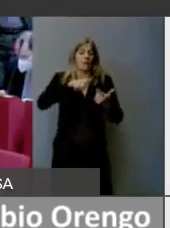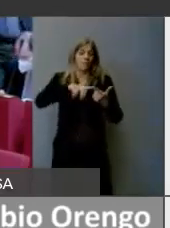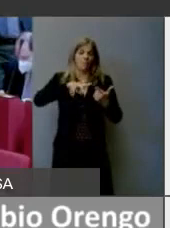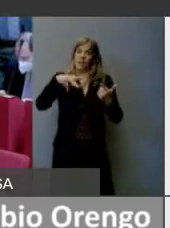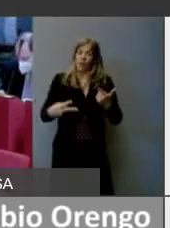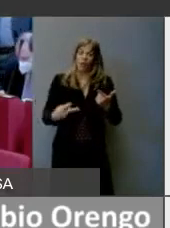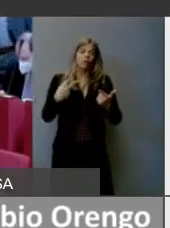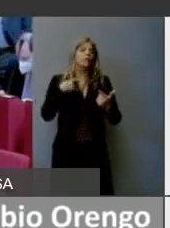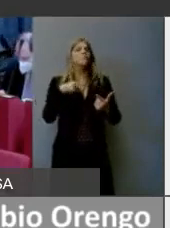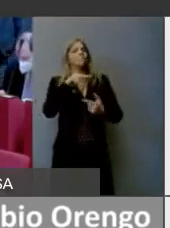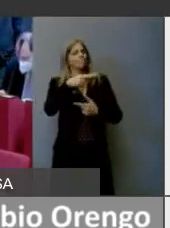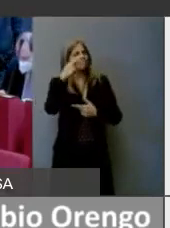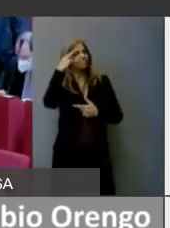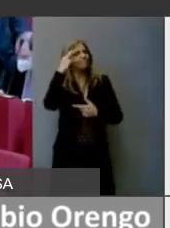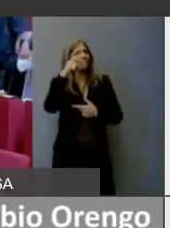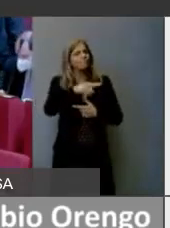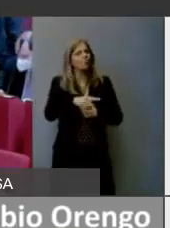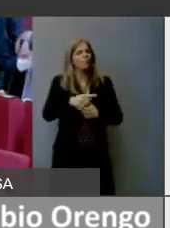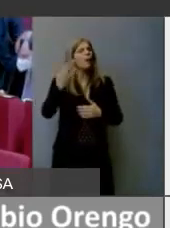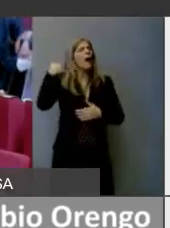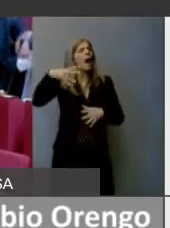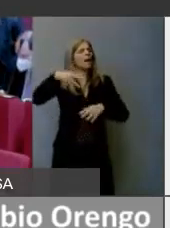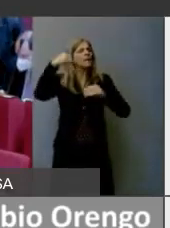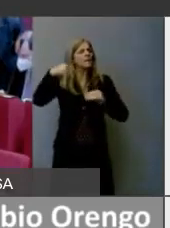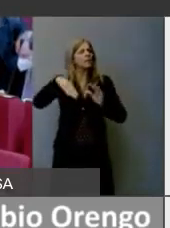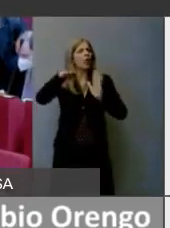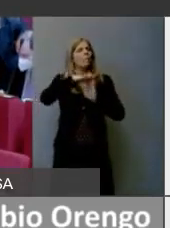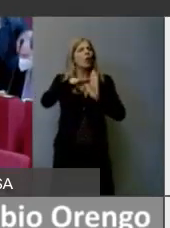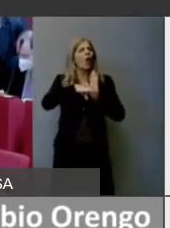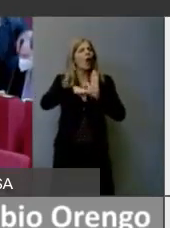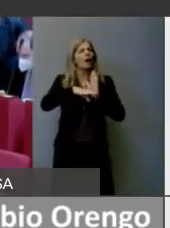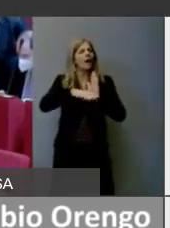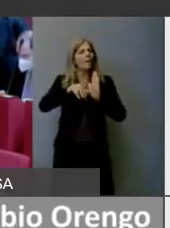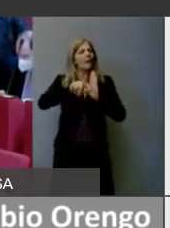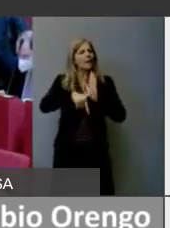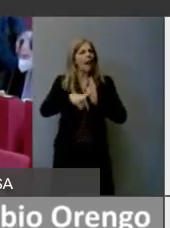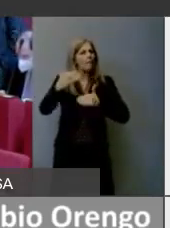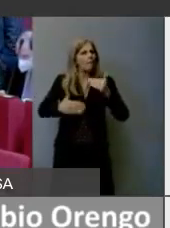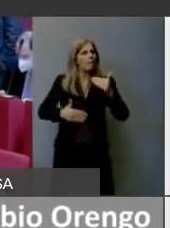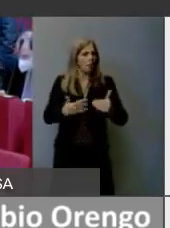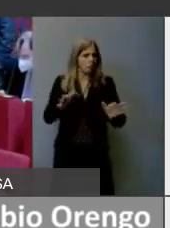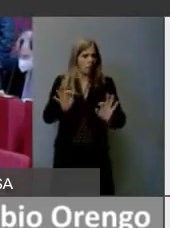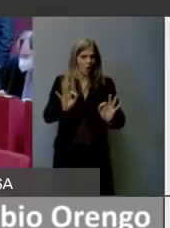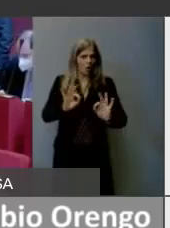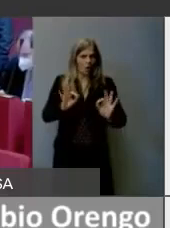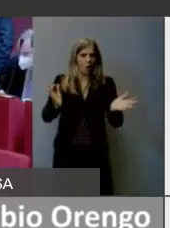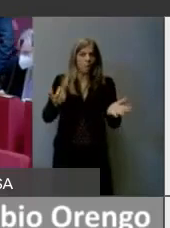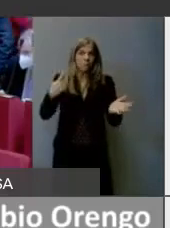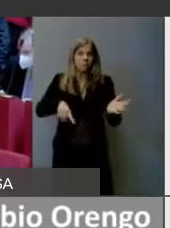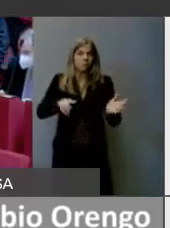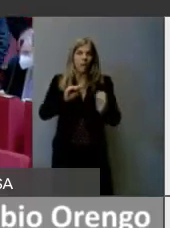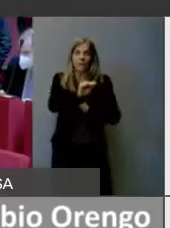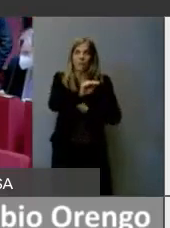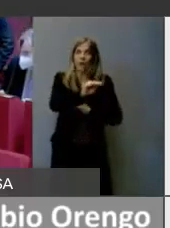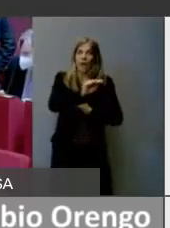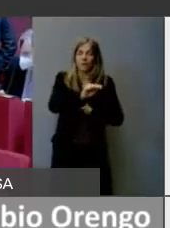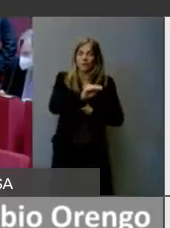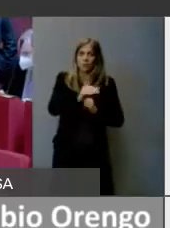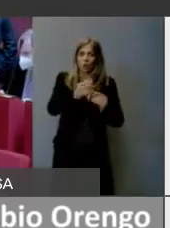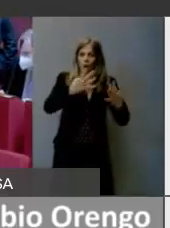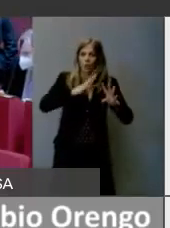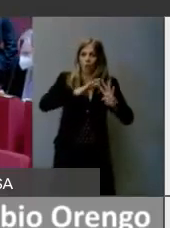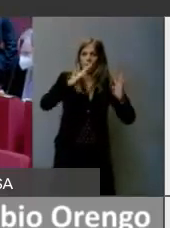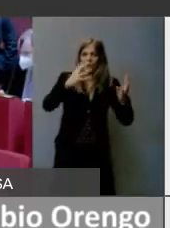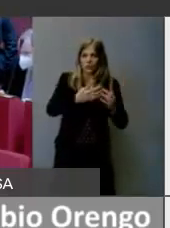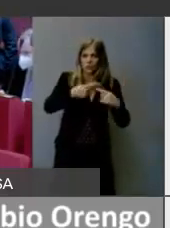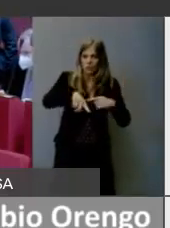che non era stato fatto alcun cronoprogramma definitivo, quindi noi su questo avevamo chiesto alla commissione consigliare e sarebbe bene che su questo tema da parte